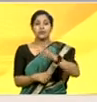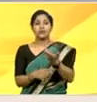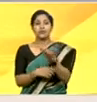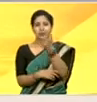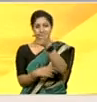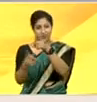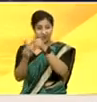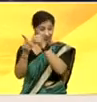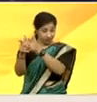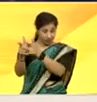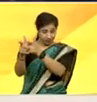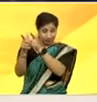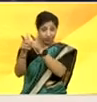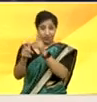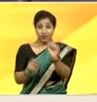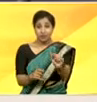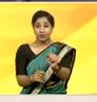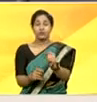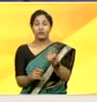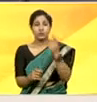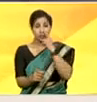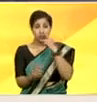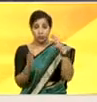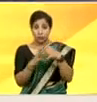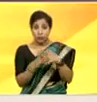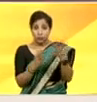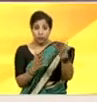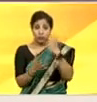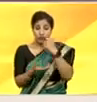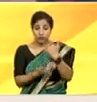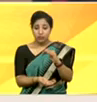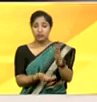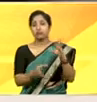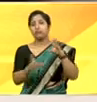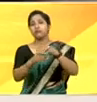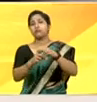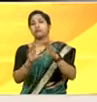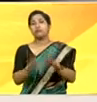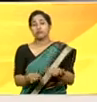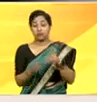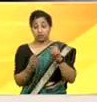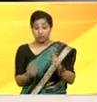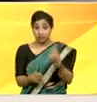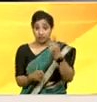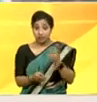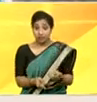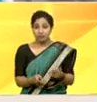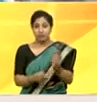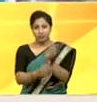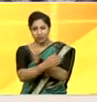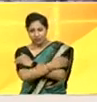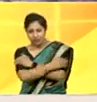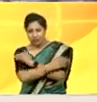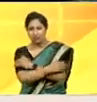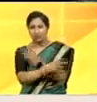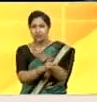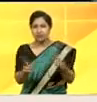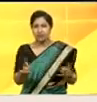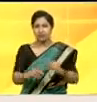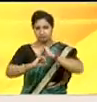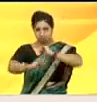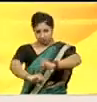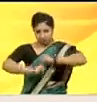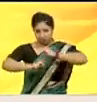में हमारी शूटर बेटियां भी शामिल है। इस बार कुश्ती और घुड़सवारी